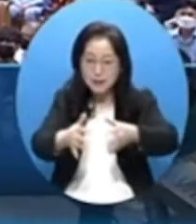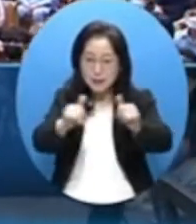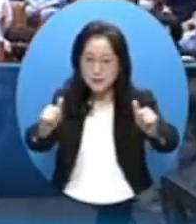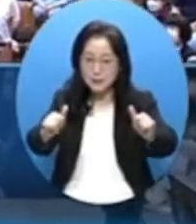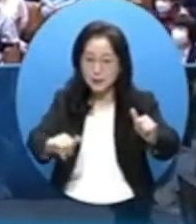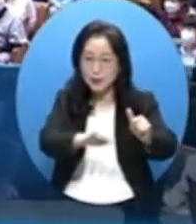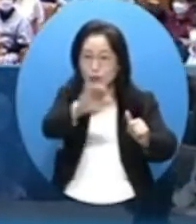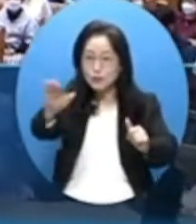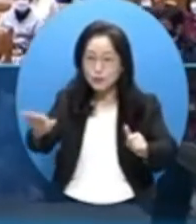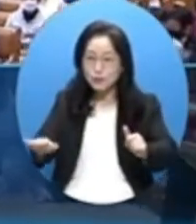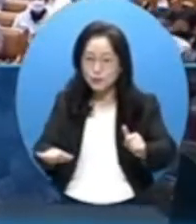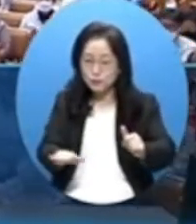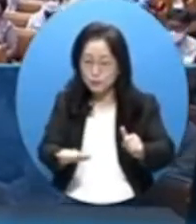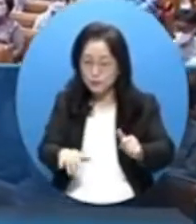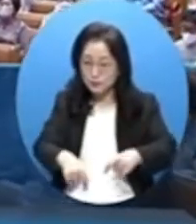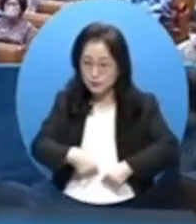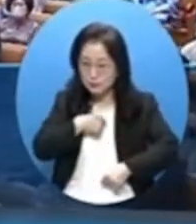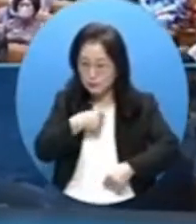배움이니이다